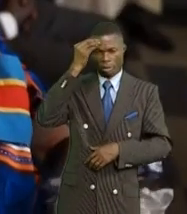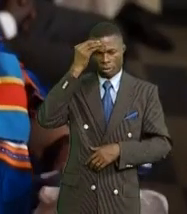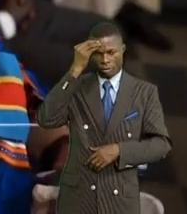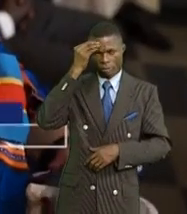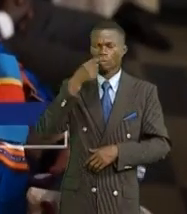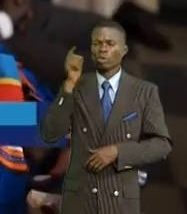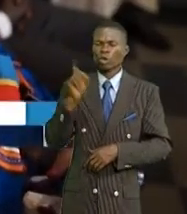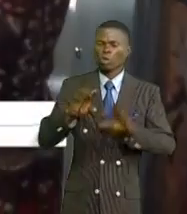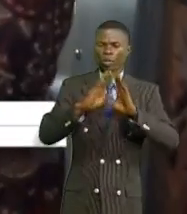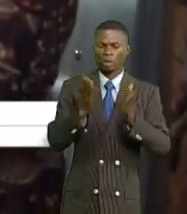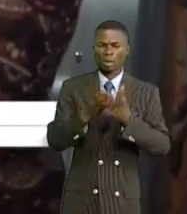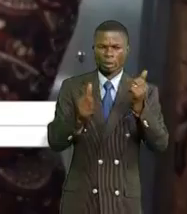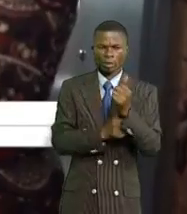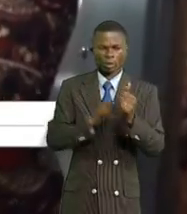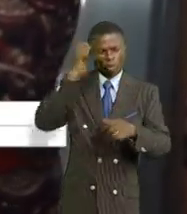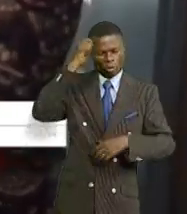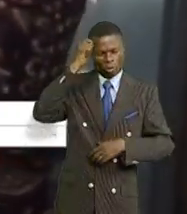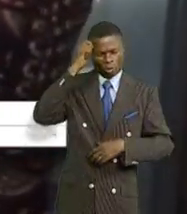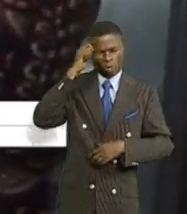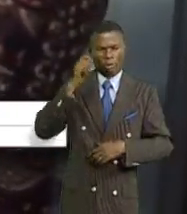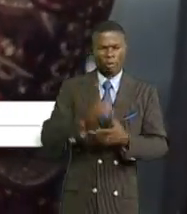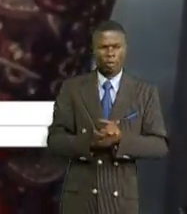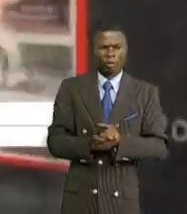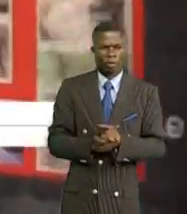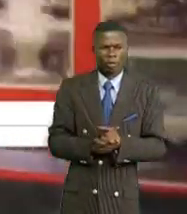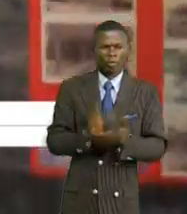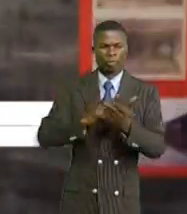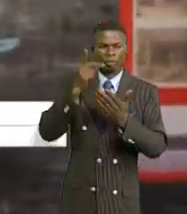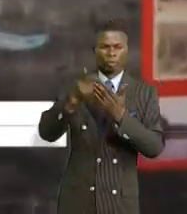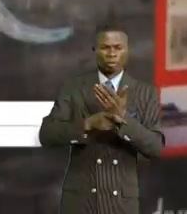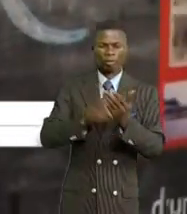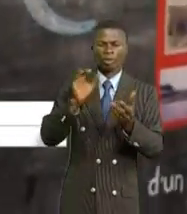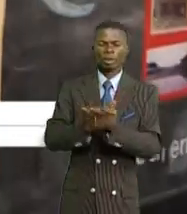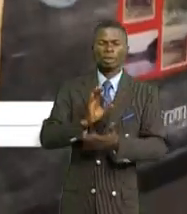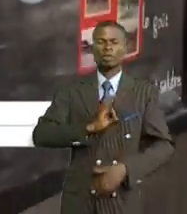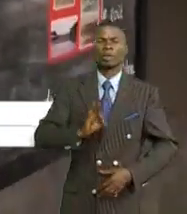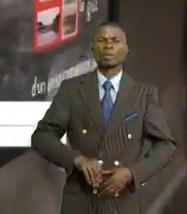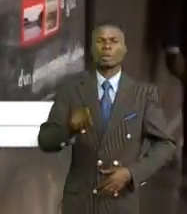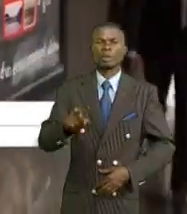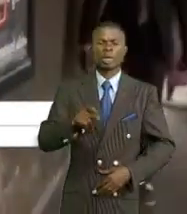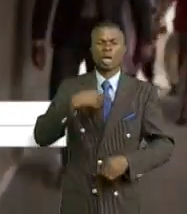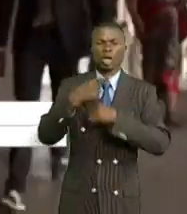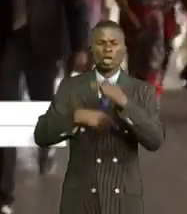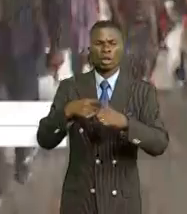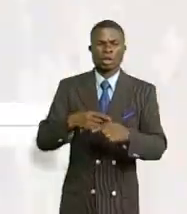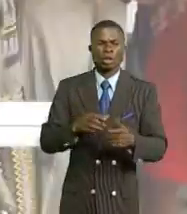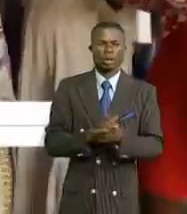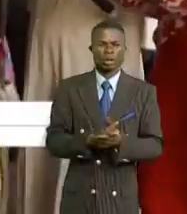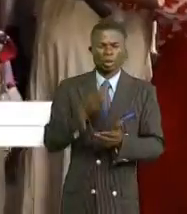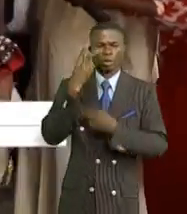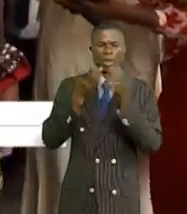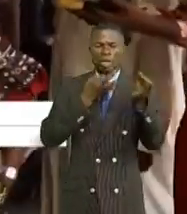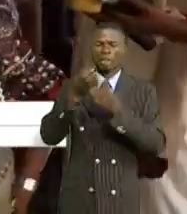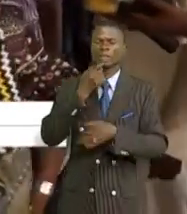impose à tous un devoir de mémoire. Cet ambitieux programme de la première dame de la République s'est lancé l'immense défi de raconter